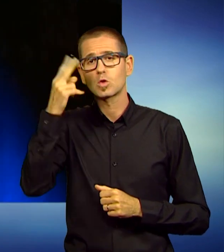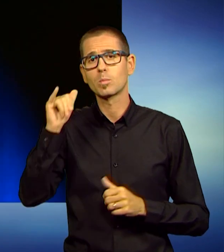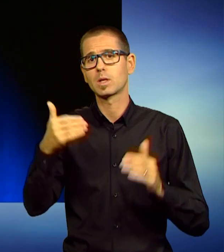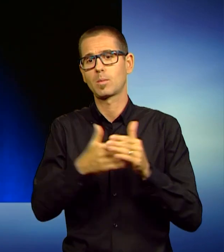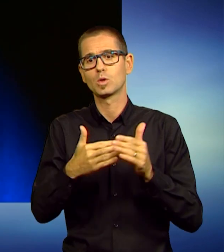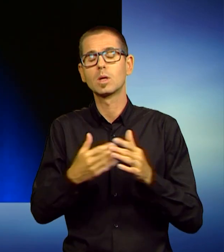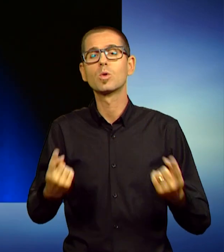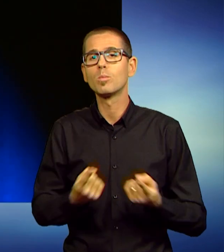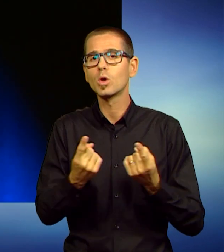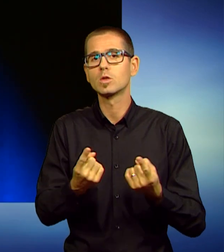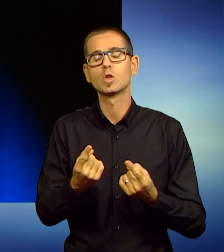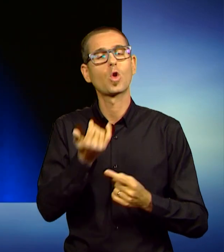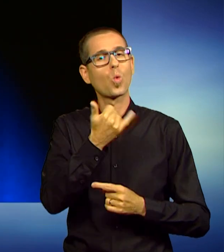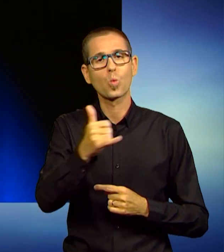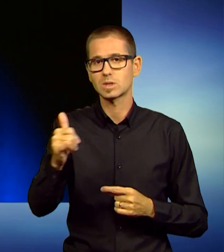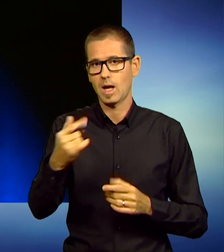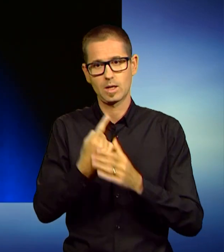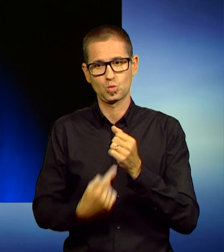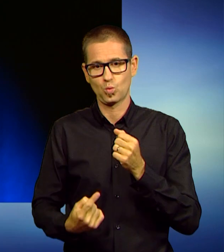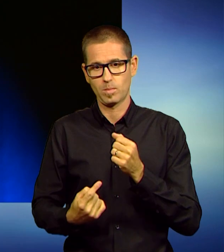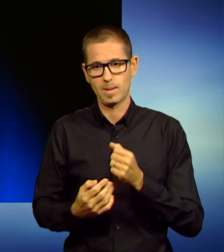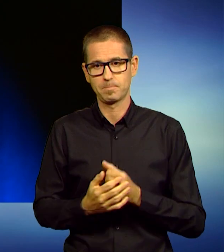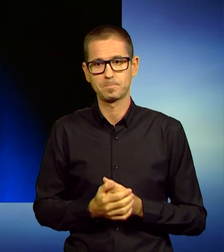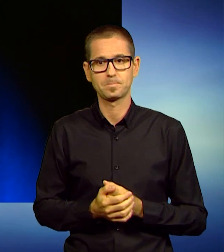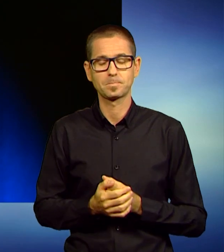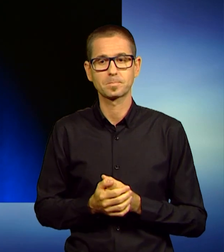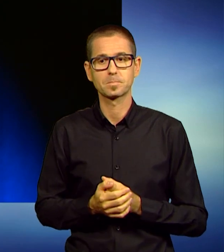treba bolečino čisto vsake izgube.